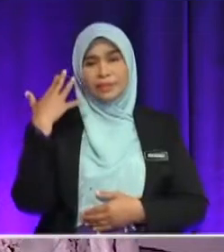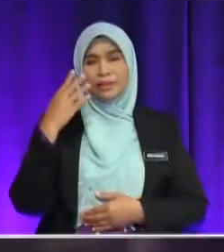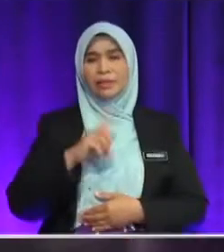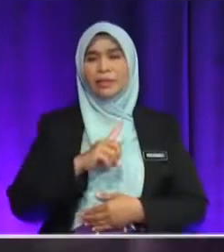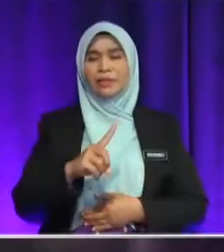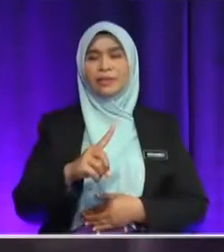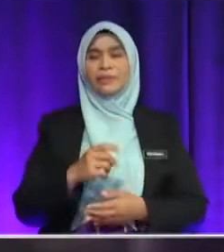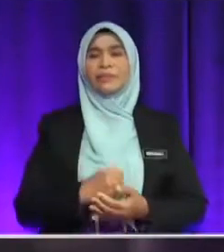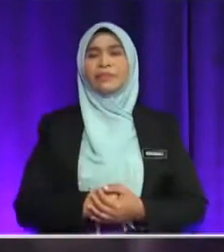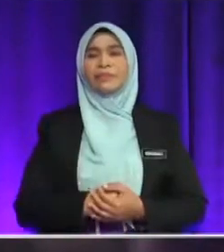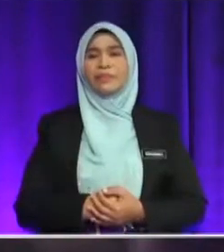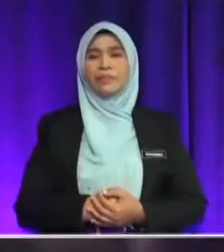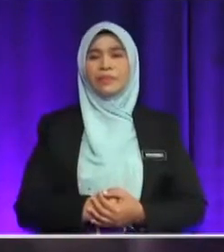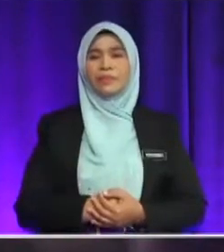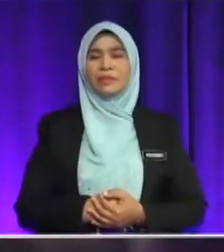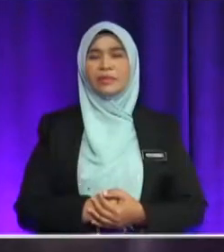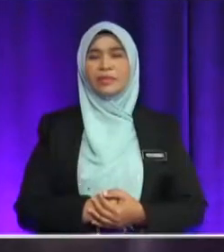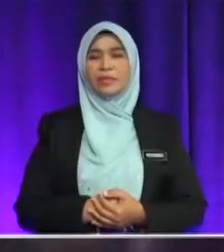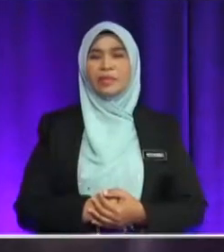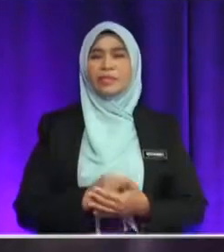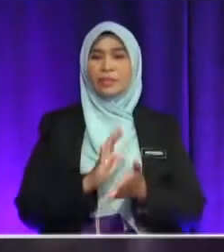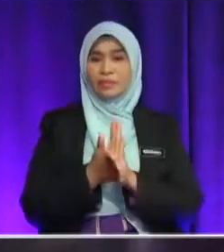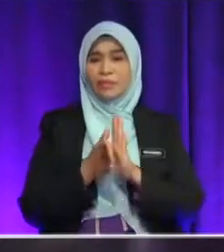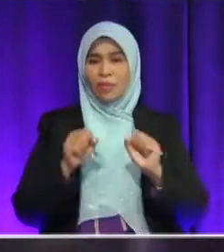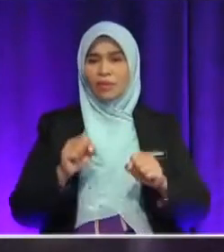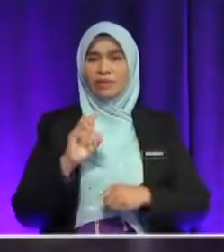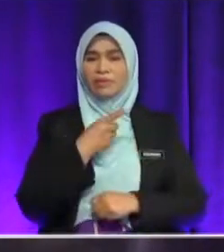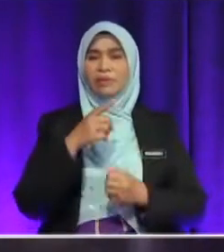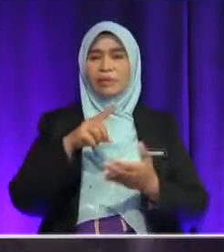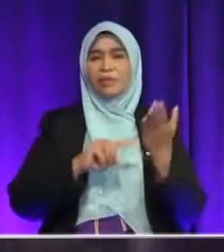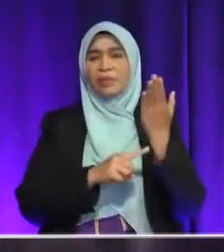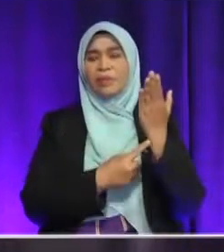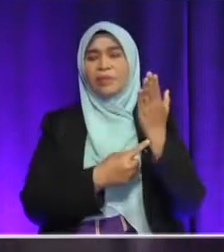lebih sudah boleh kita mulut kan kelas pembelajaran kita pada hari ini mulai menjadi